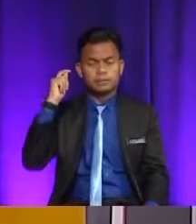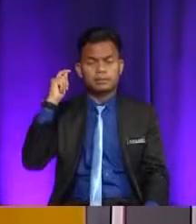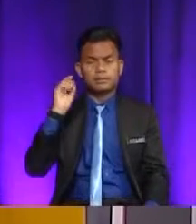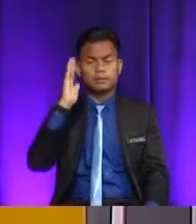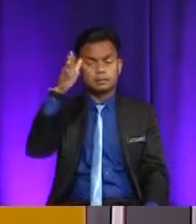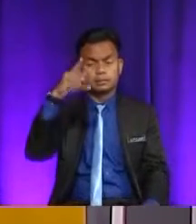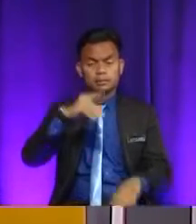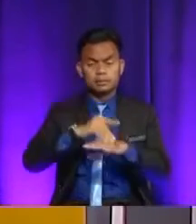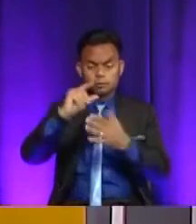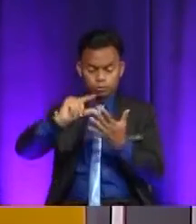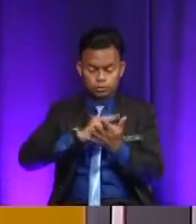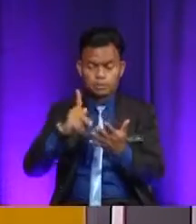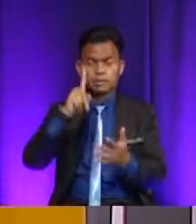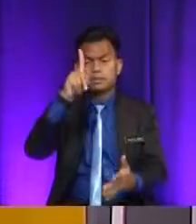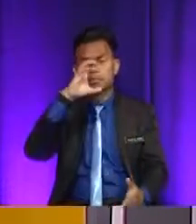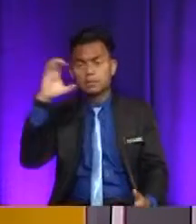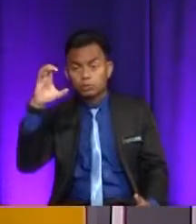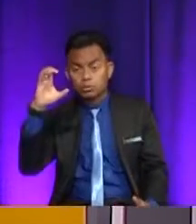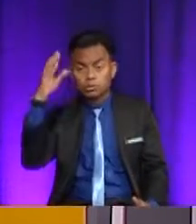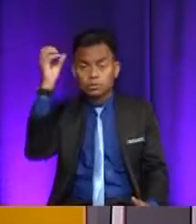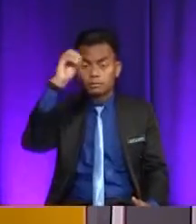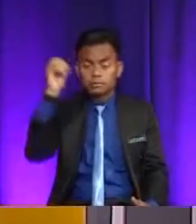100-100 dalam proses